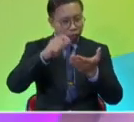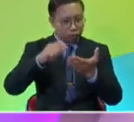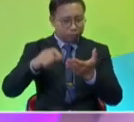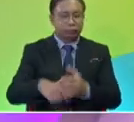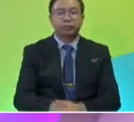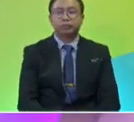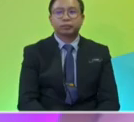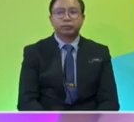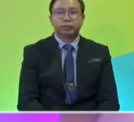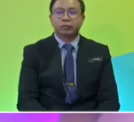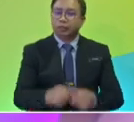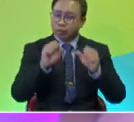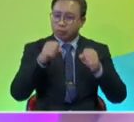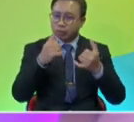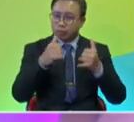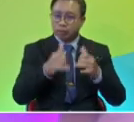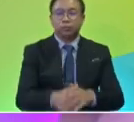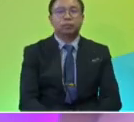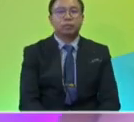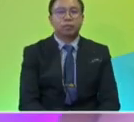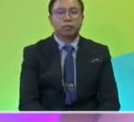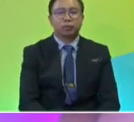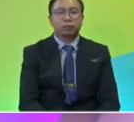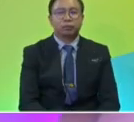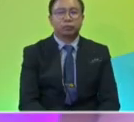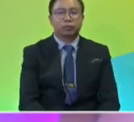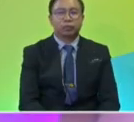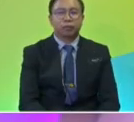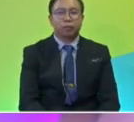kemudian kita boleh main Marakas Ya